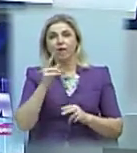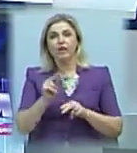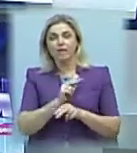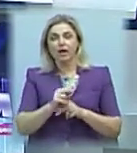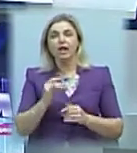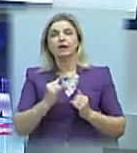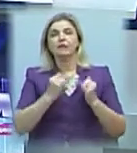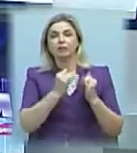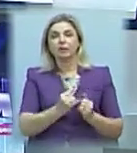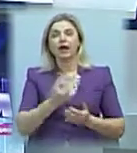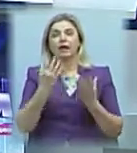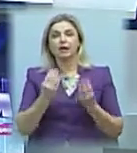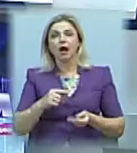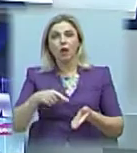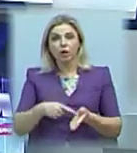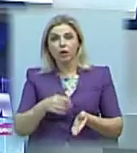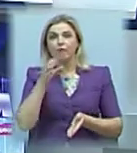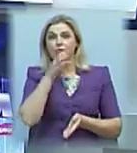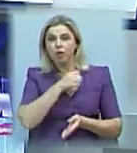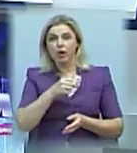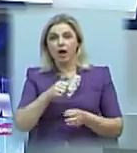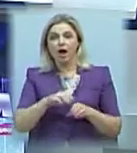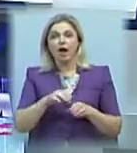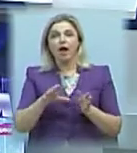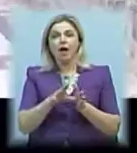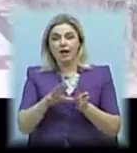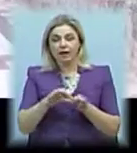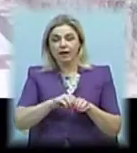Дня міста вкрали кабелі системи освітлення.